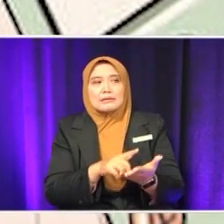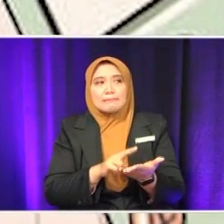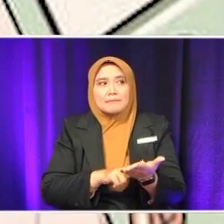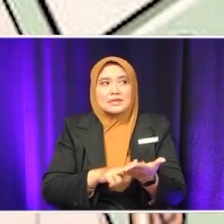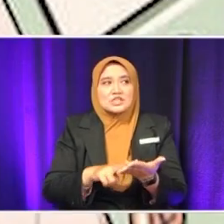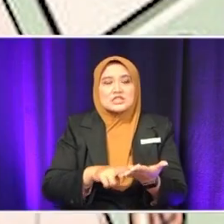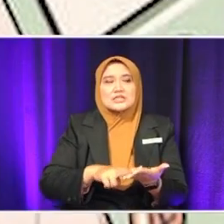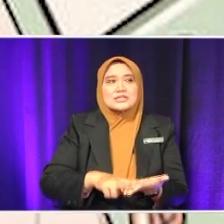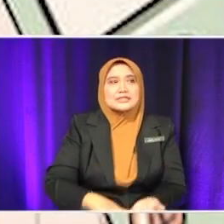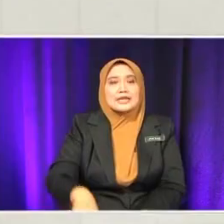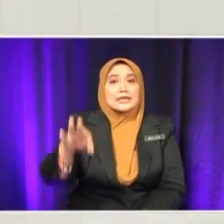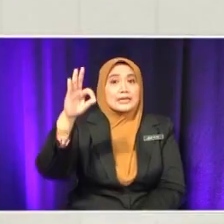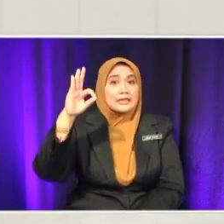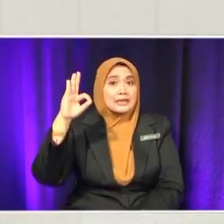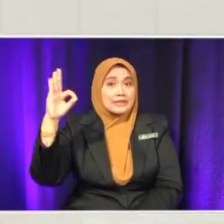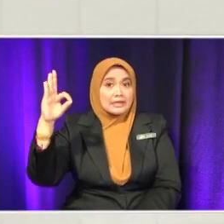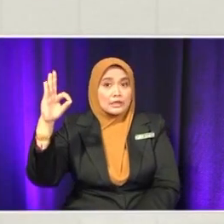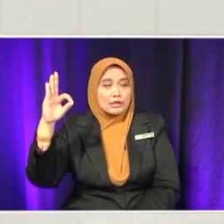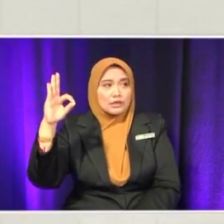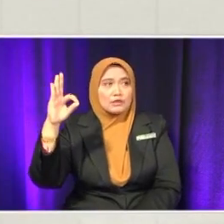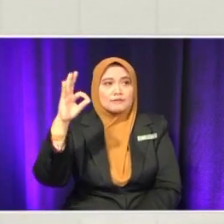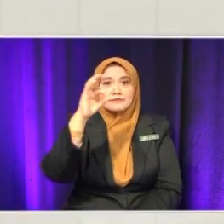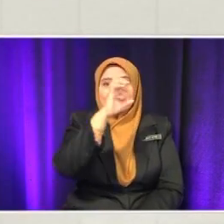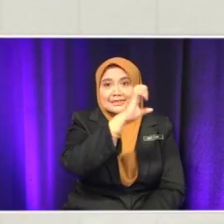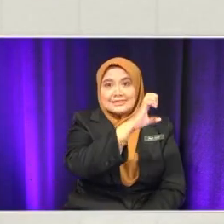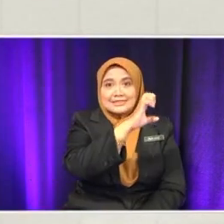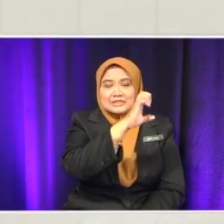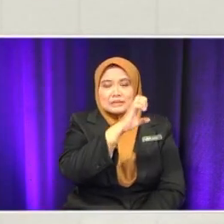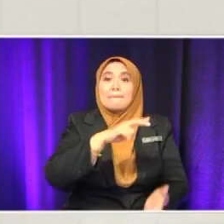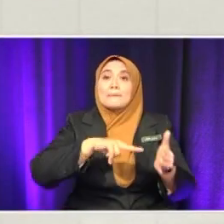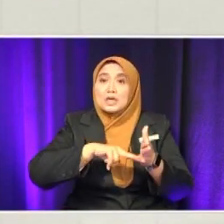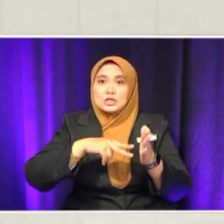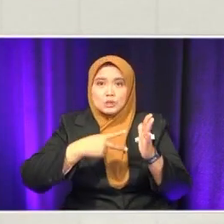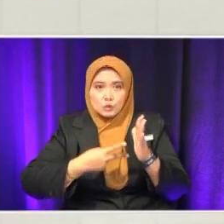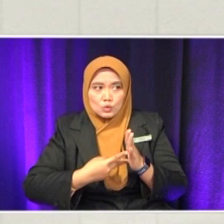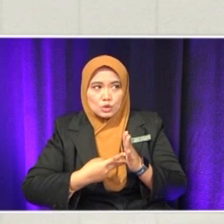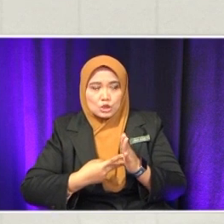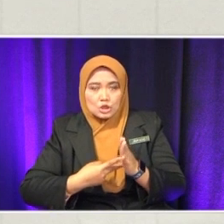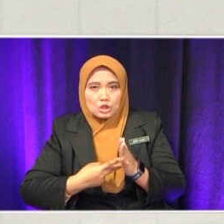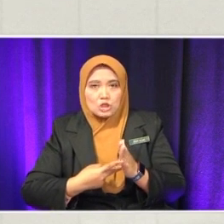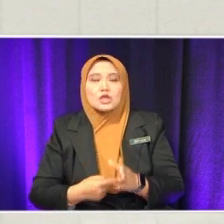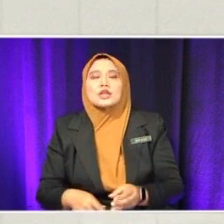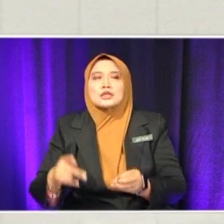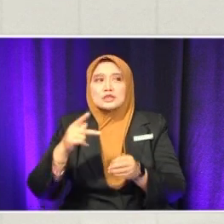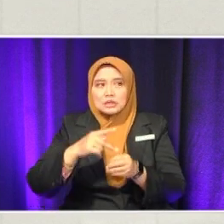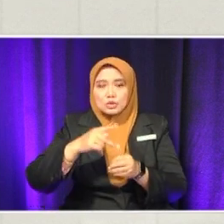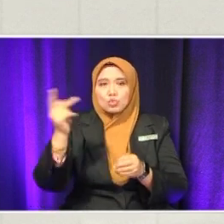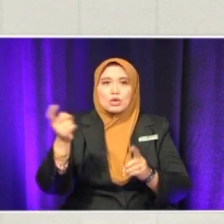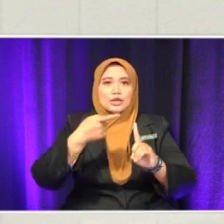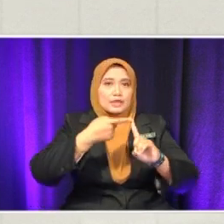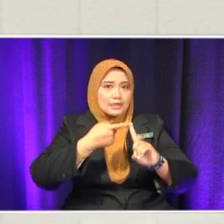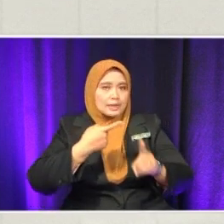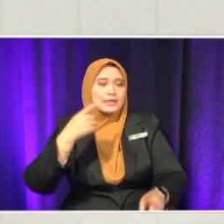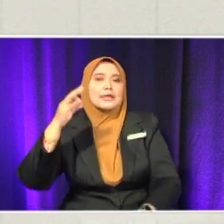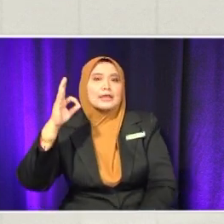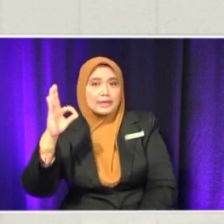E. Yang paling kiri tu F, E. F, E maksudnya keluar dari F, okay, masuk dekat